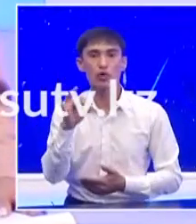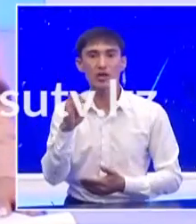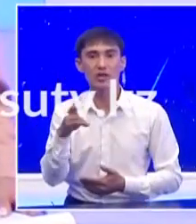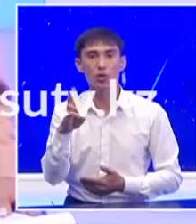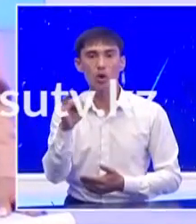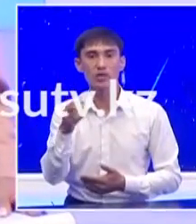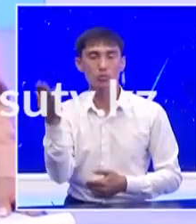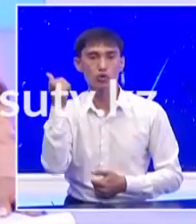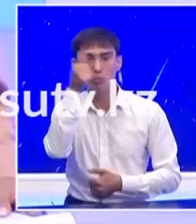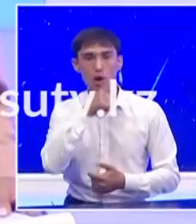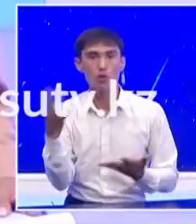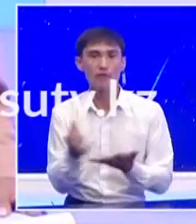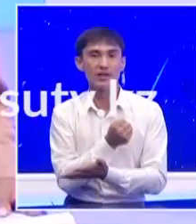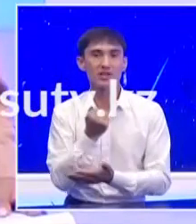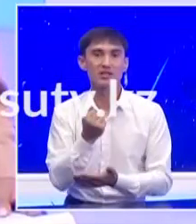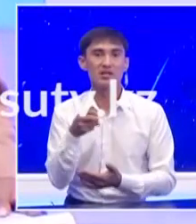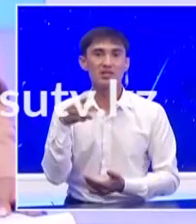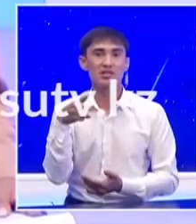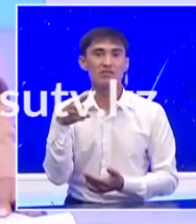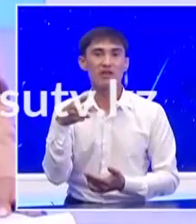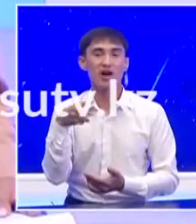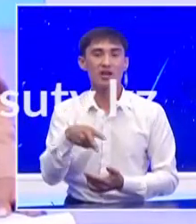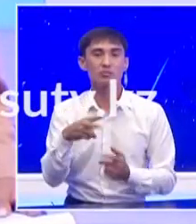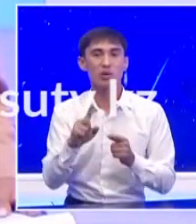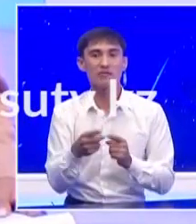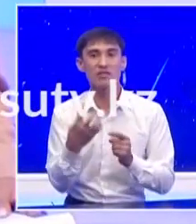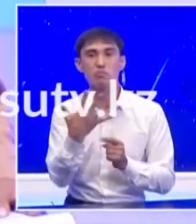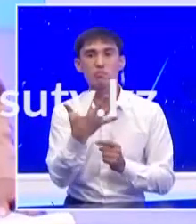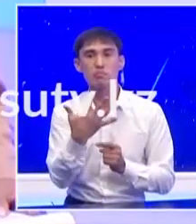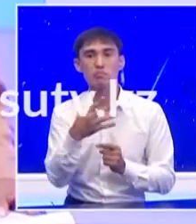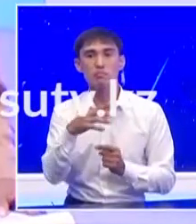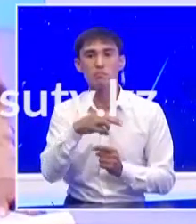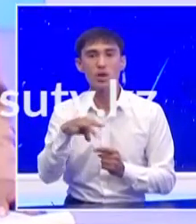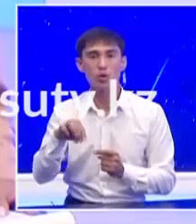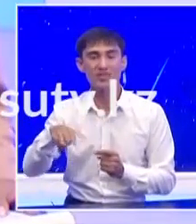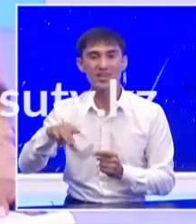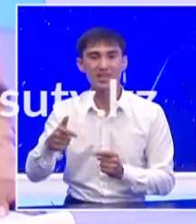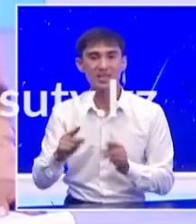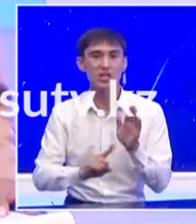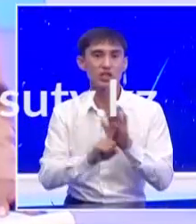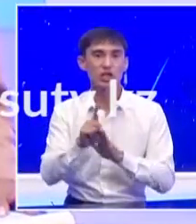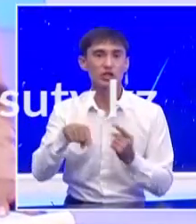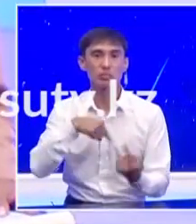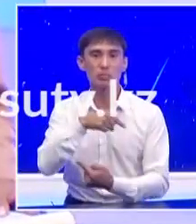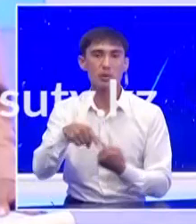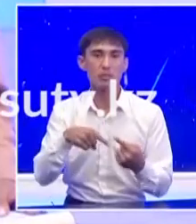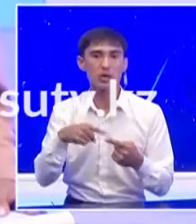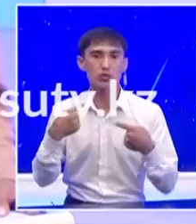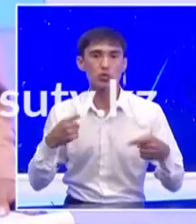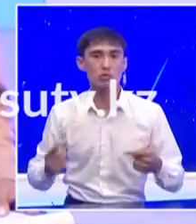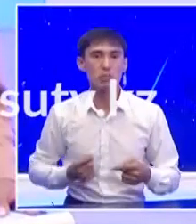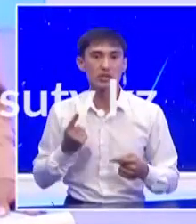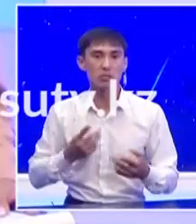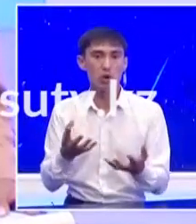прошлом году выиграл грант в размере 2,5 миллионов тенге. С начинающим предпринимателем и другими мастерами,